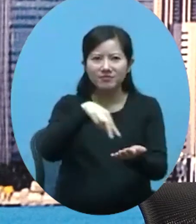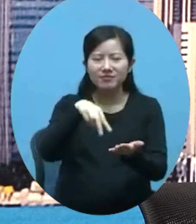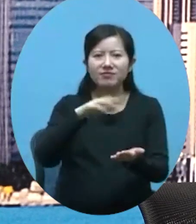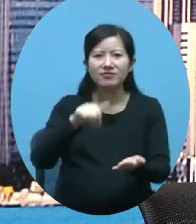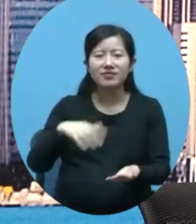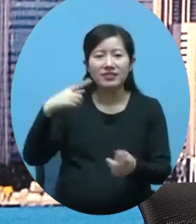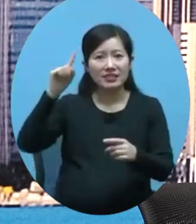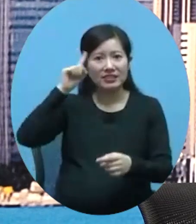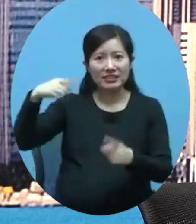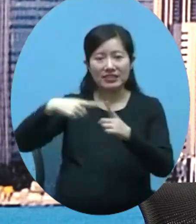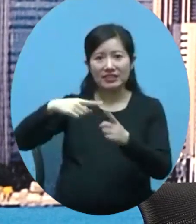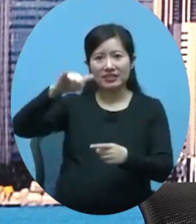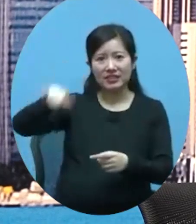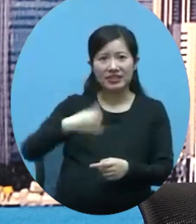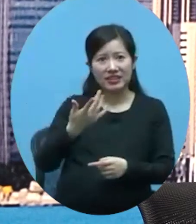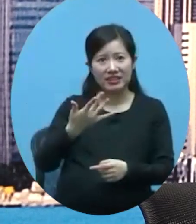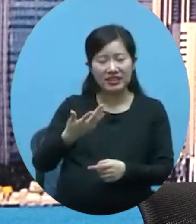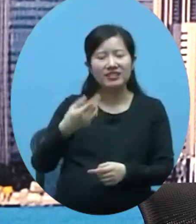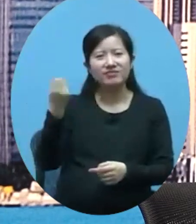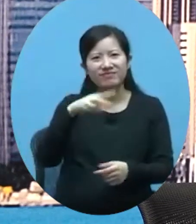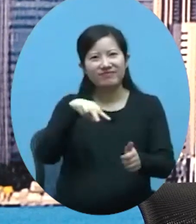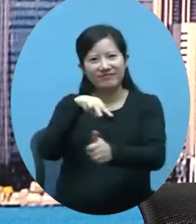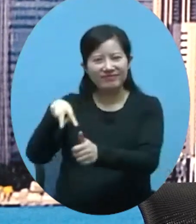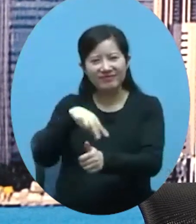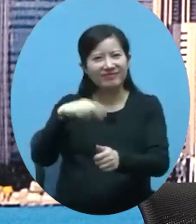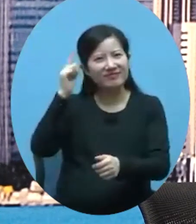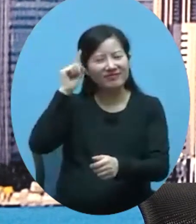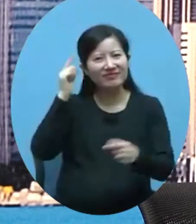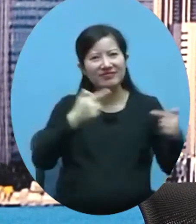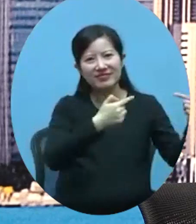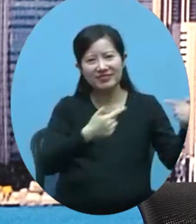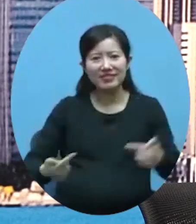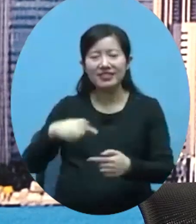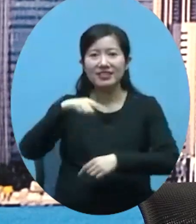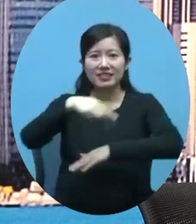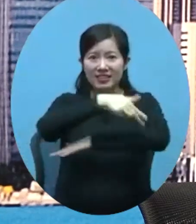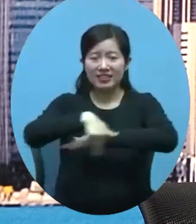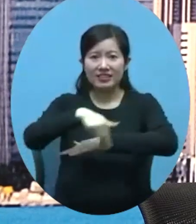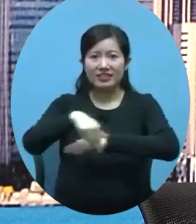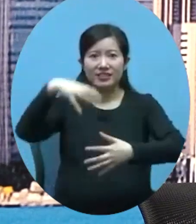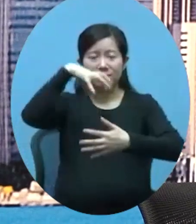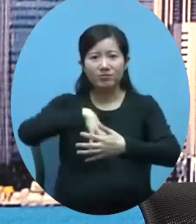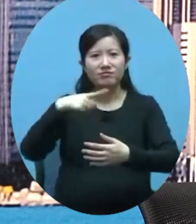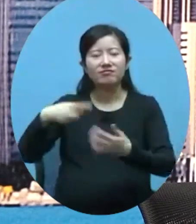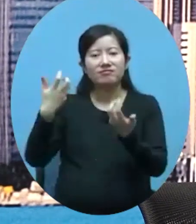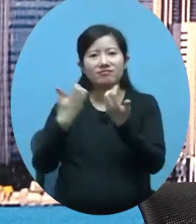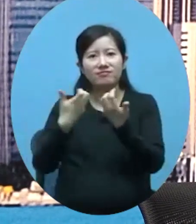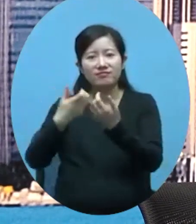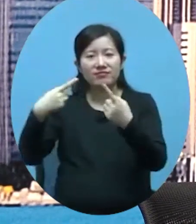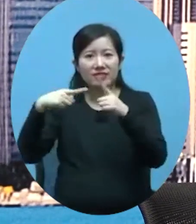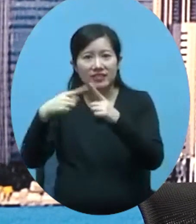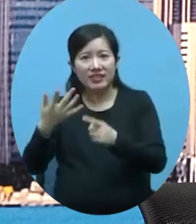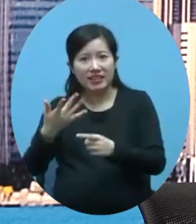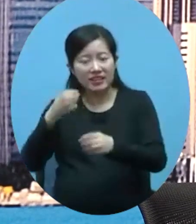来我们医管局那里看但是我们每天监察住在这个计划之下我们有多少病人需要做这个测试